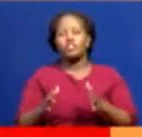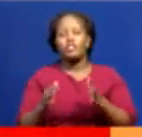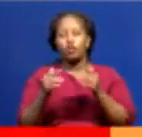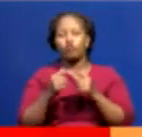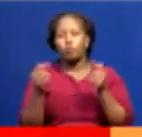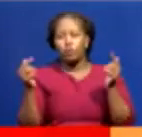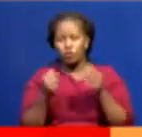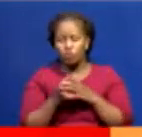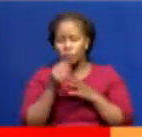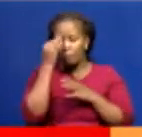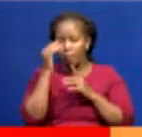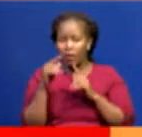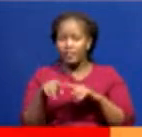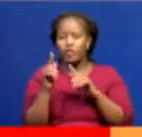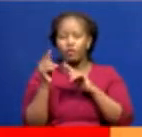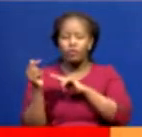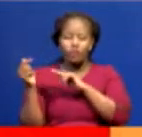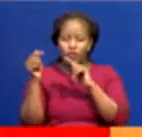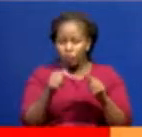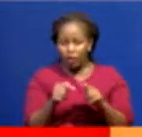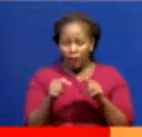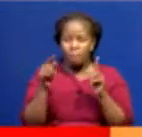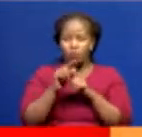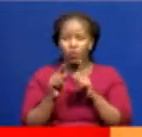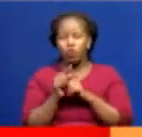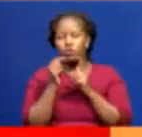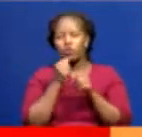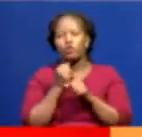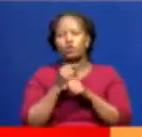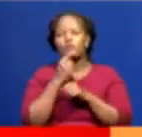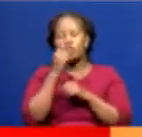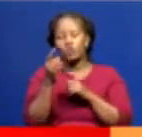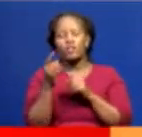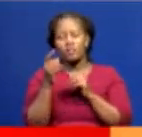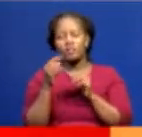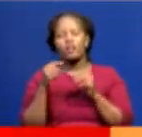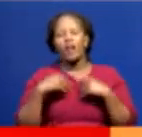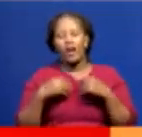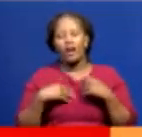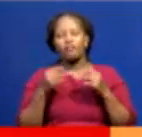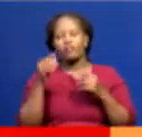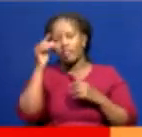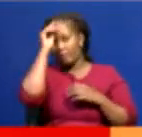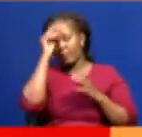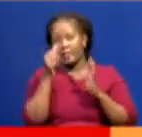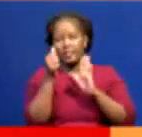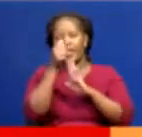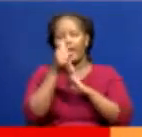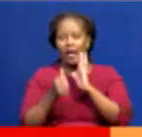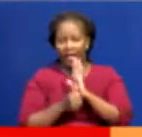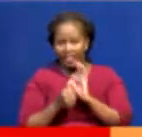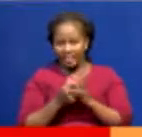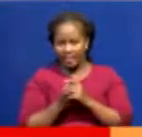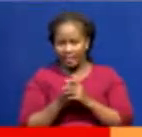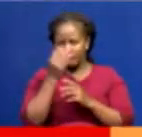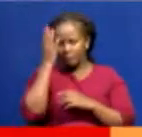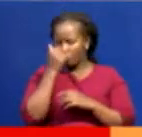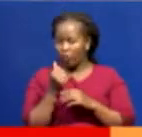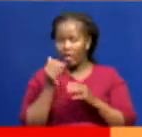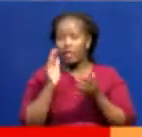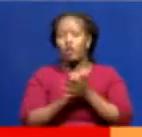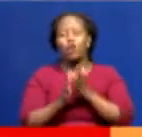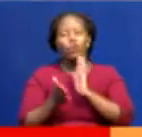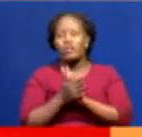ili aje akae awe akisukuma gurudumu na agenda ya upinzani, because sisi kama, kwa sababu bila